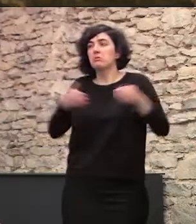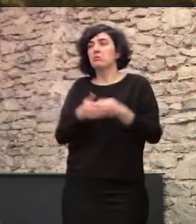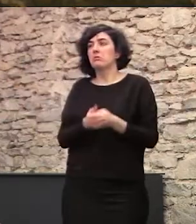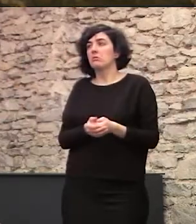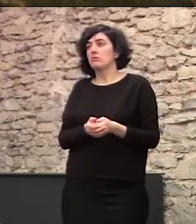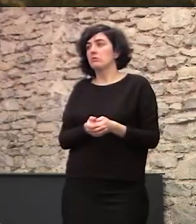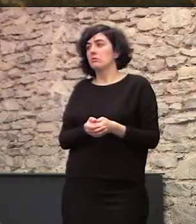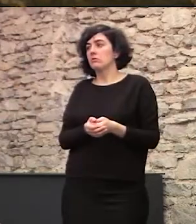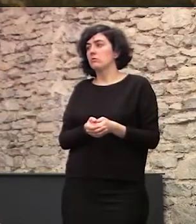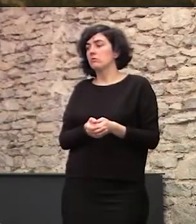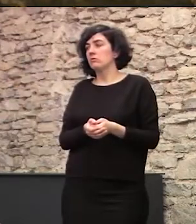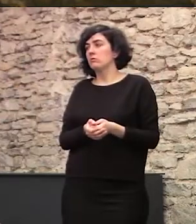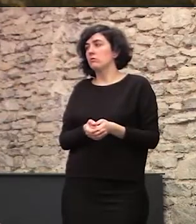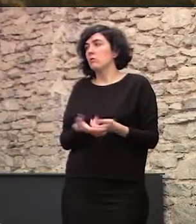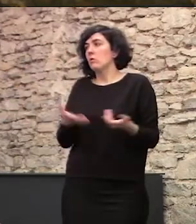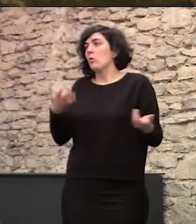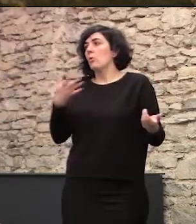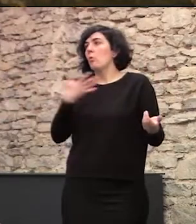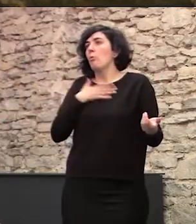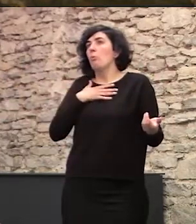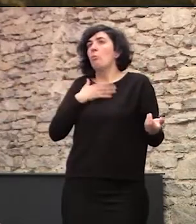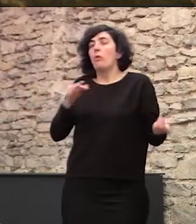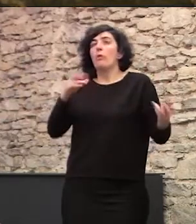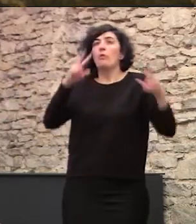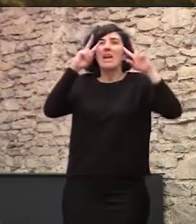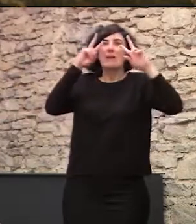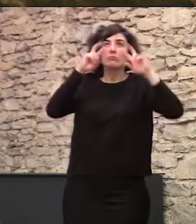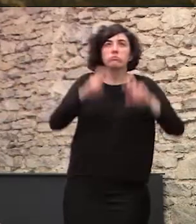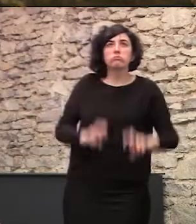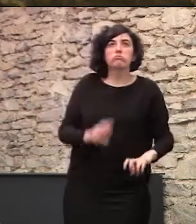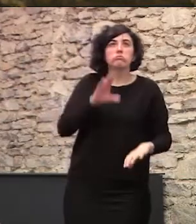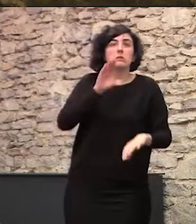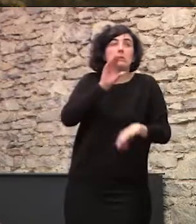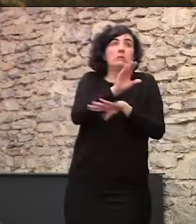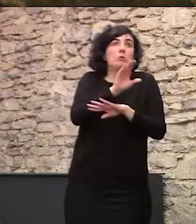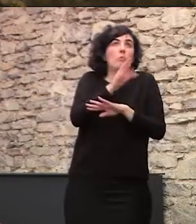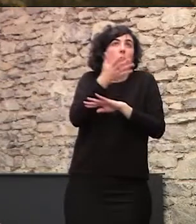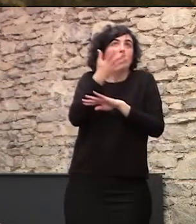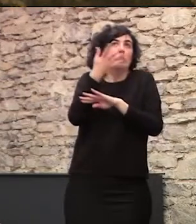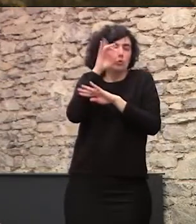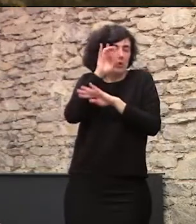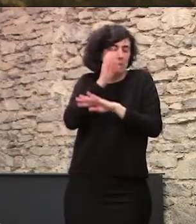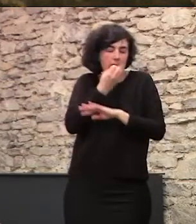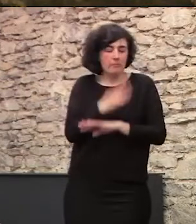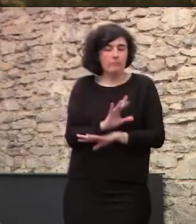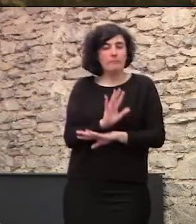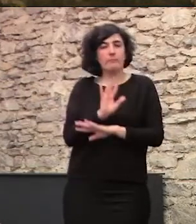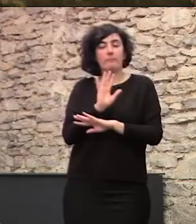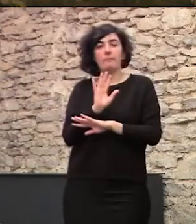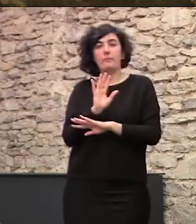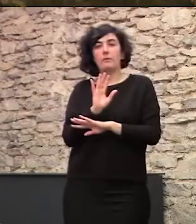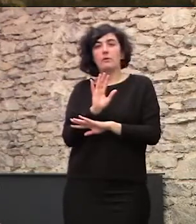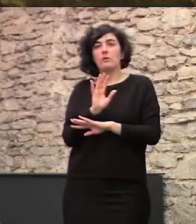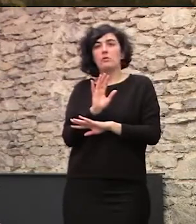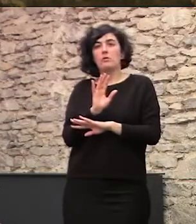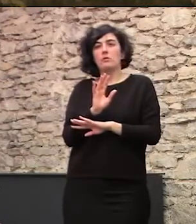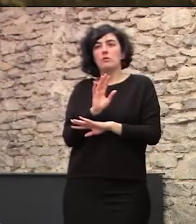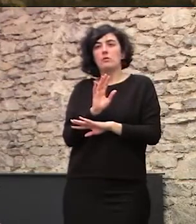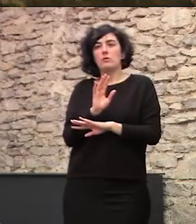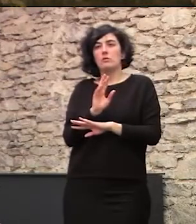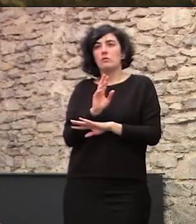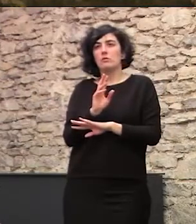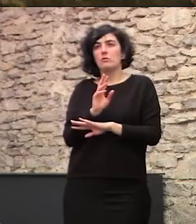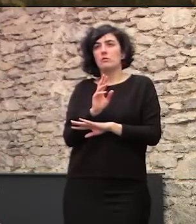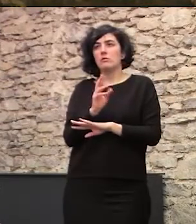ez dakizu. Igual ikerketa beka bat baldin bada, bueno, ez dakite, baina ez, bueno, ez dakit, ni bintzatia